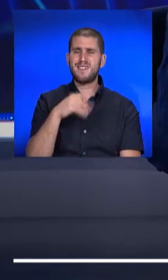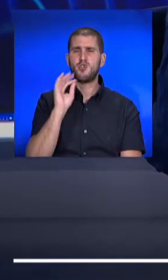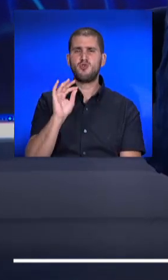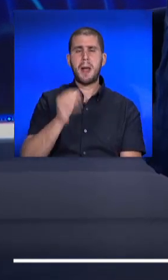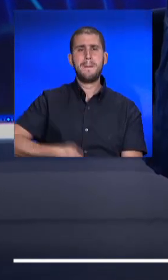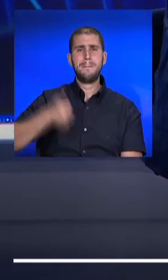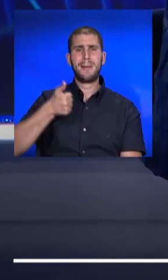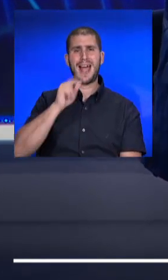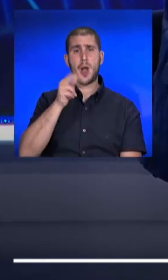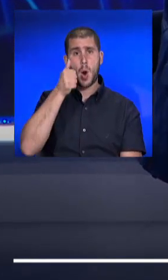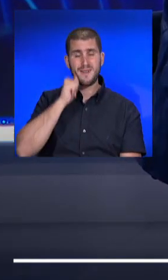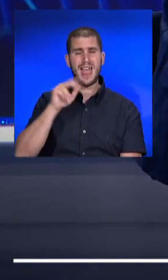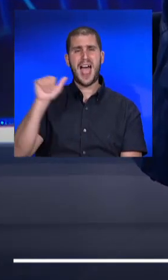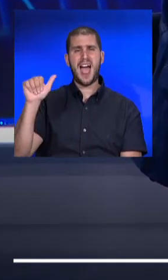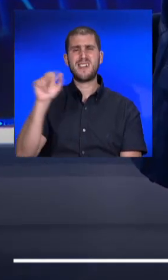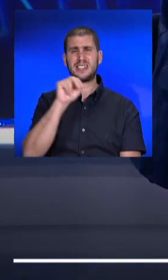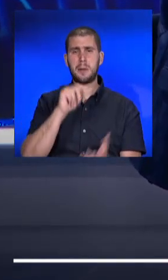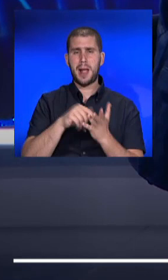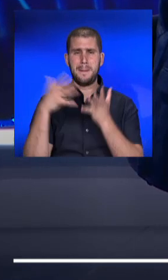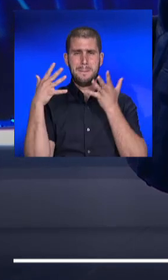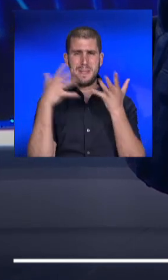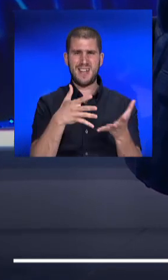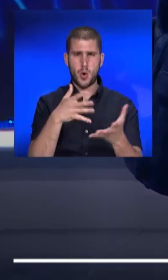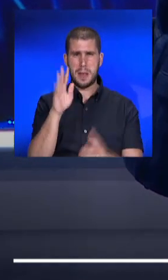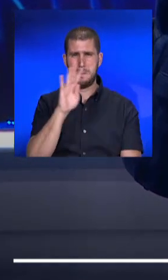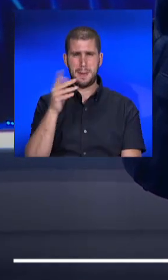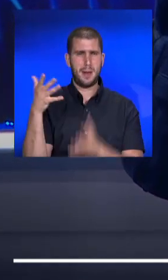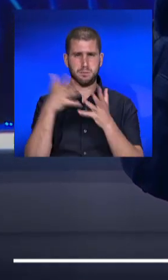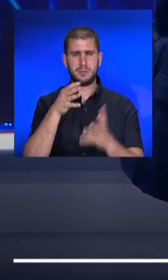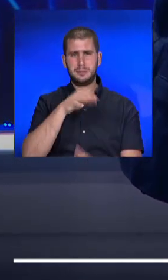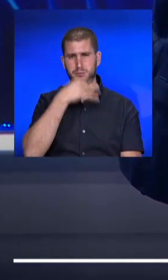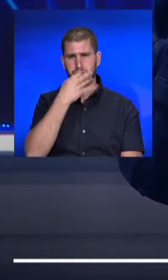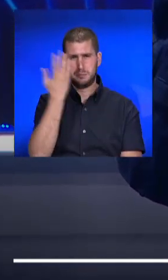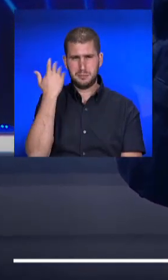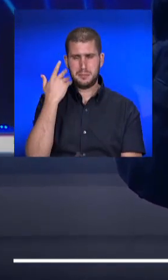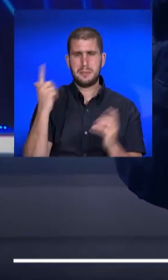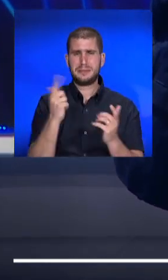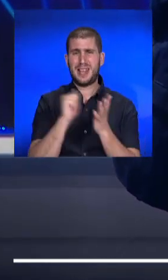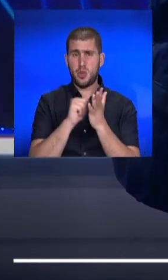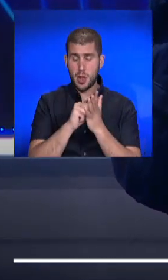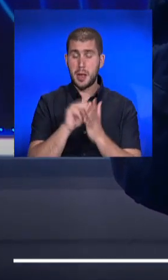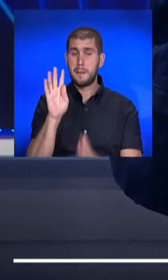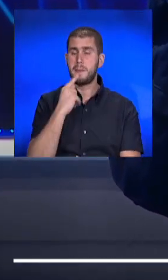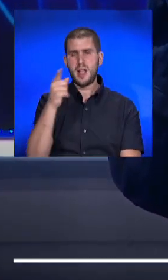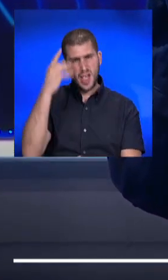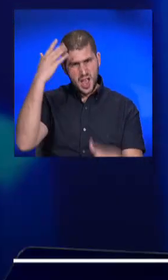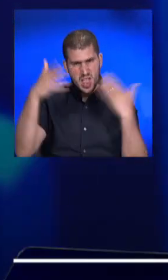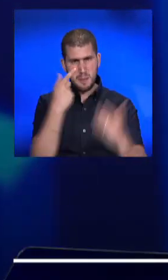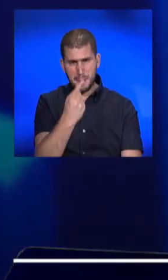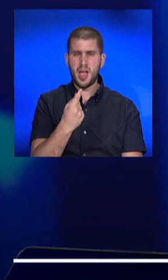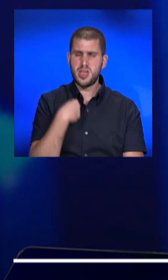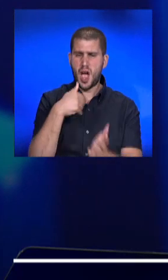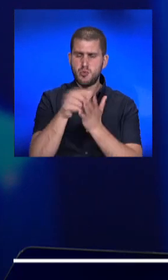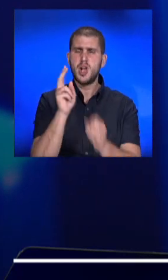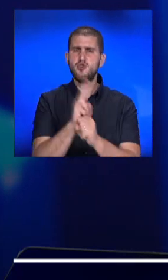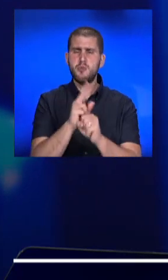לבן. ניסנקורן, בעקבות המתקפות שהוא סופג מנתניהו במסיבת העיתונאים, אומר, נתניהו התבלבלת, אני אמשיך לשמור